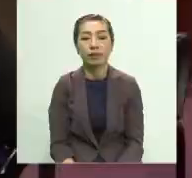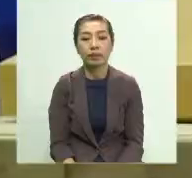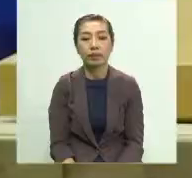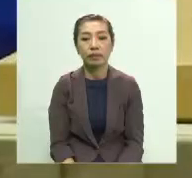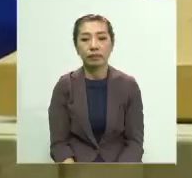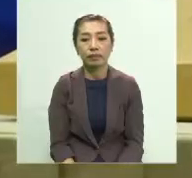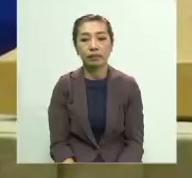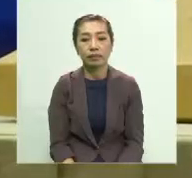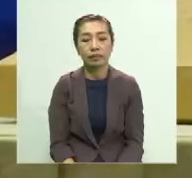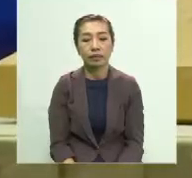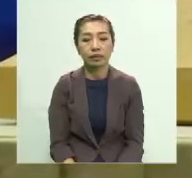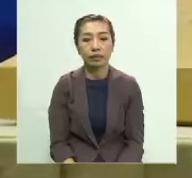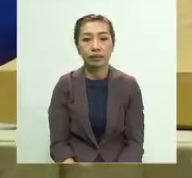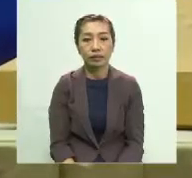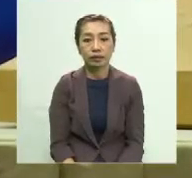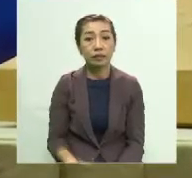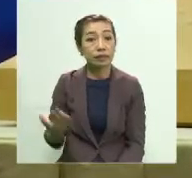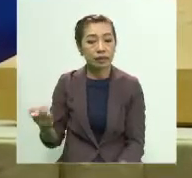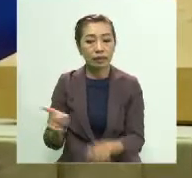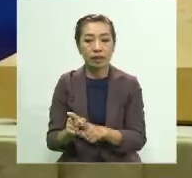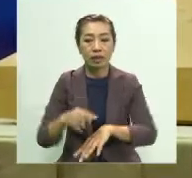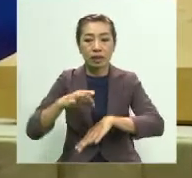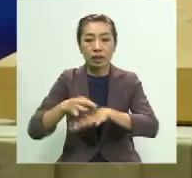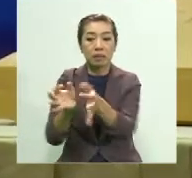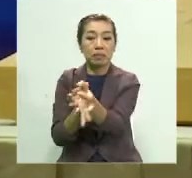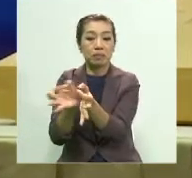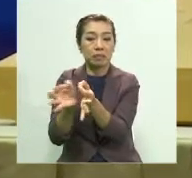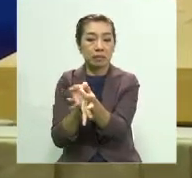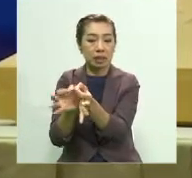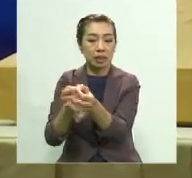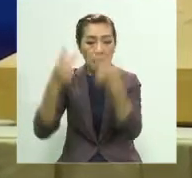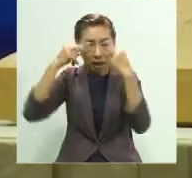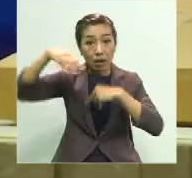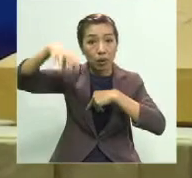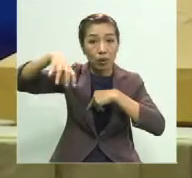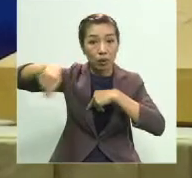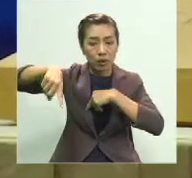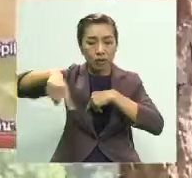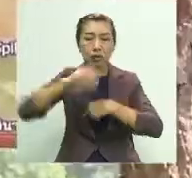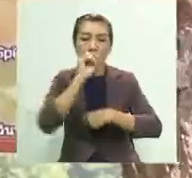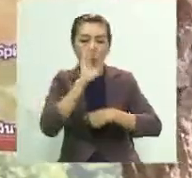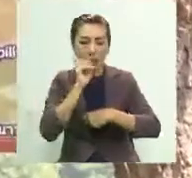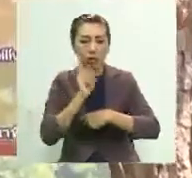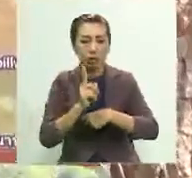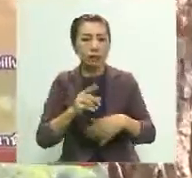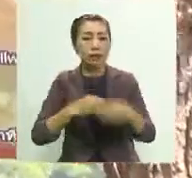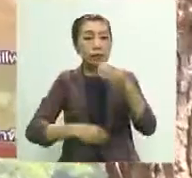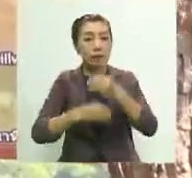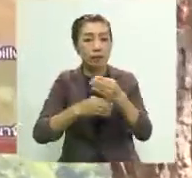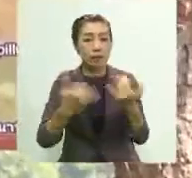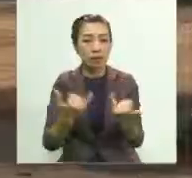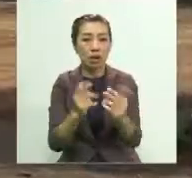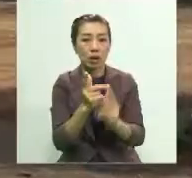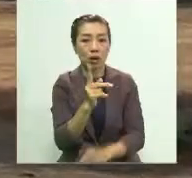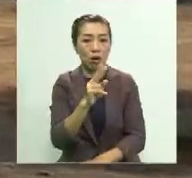ทางด้านนายณัฐพรจตุศรีพิทักษ์ที่ปรึกษารัฐมนตรีประจำสำนักนายกรัฐมนตรีก็ได้บอกเพิ่มเติมนะคะว่าท